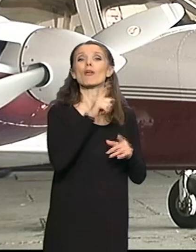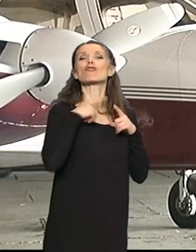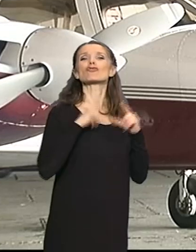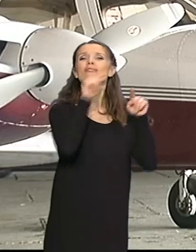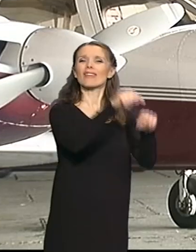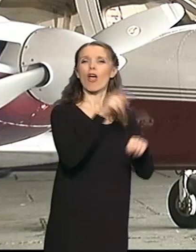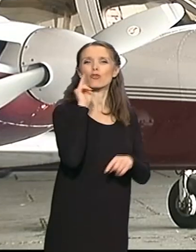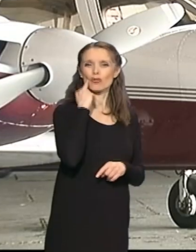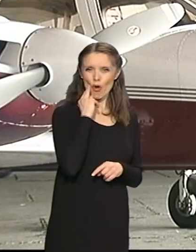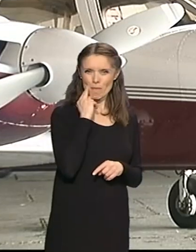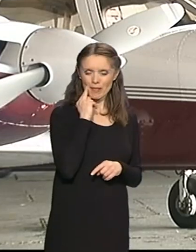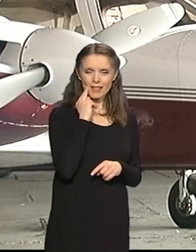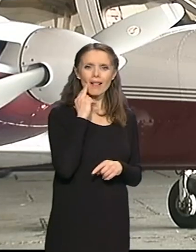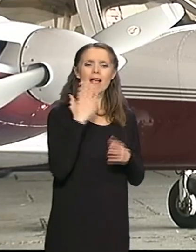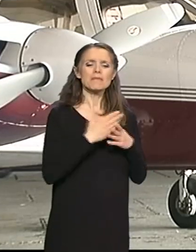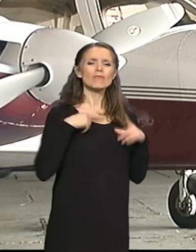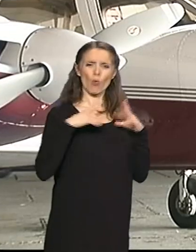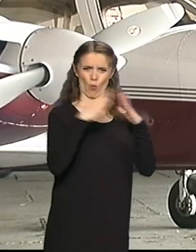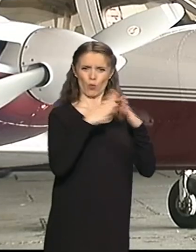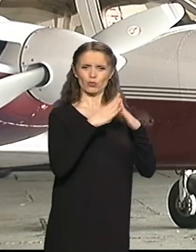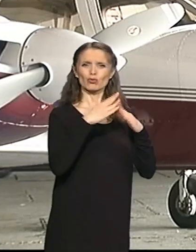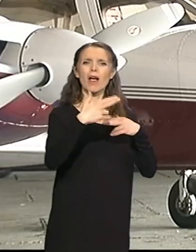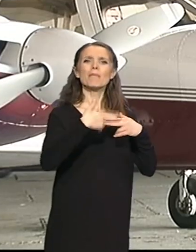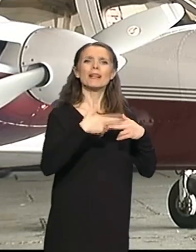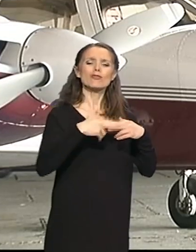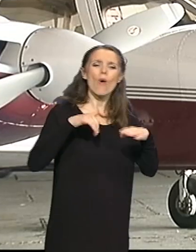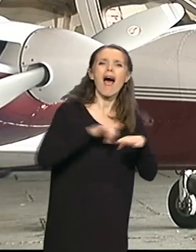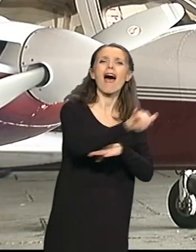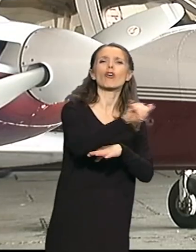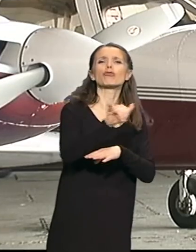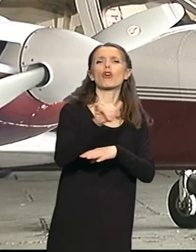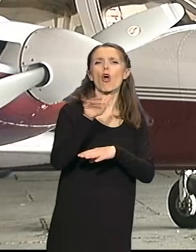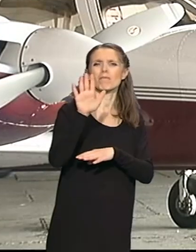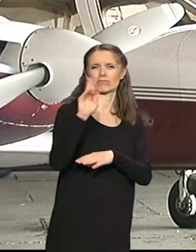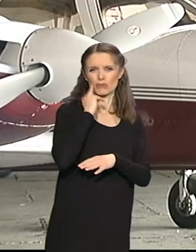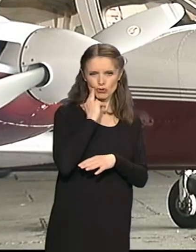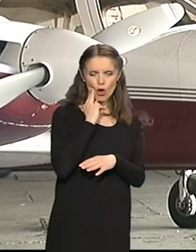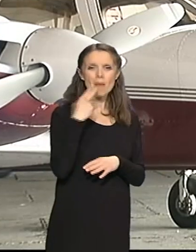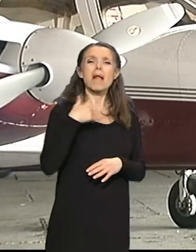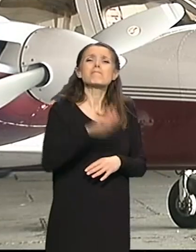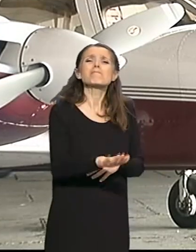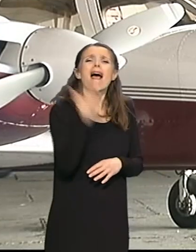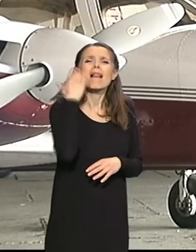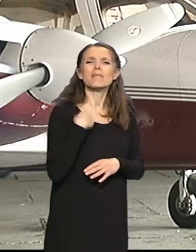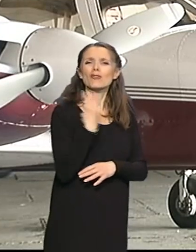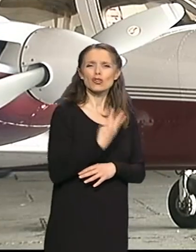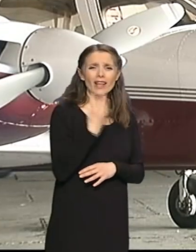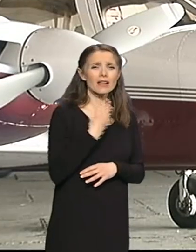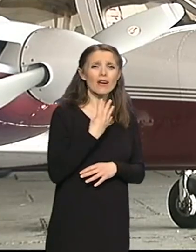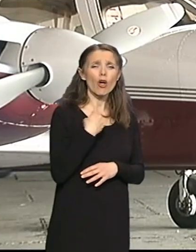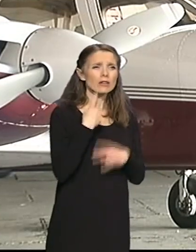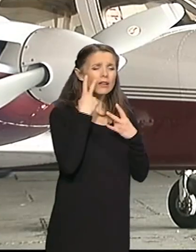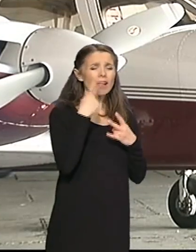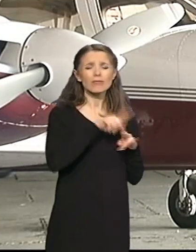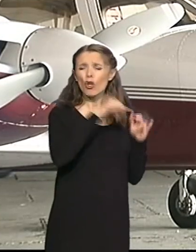blizu aerodroma sportsko-vojnog u Skoplju i imao sam 4 godine i dan danas se živo sećam